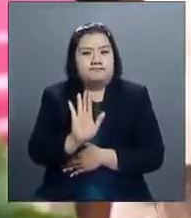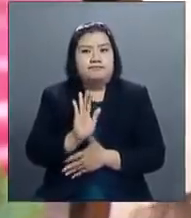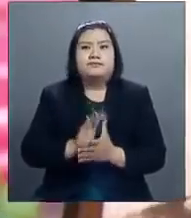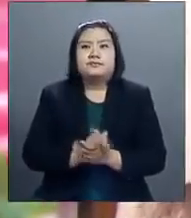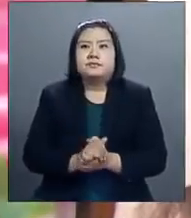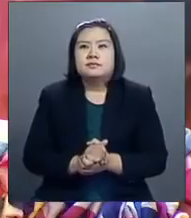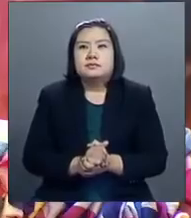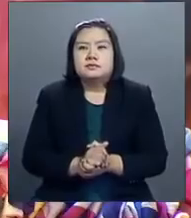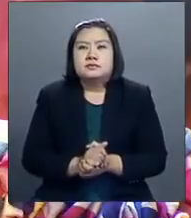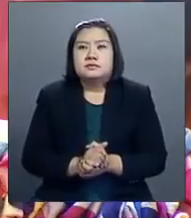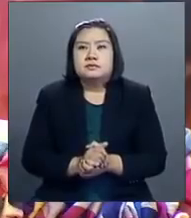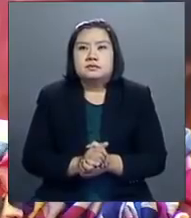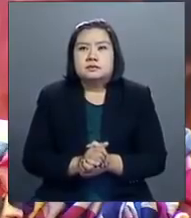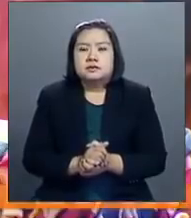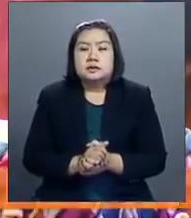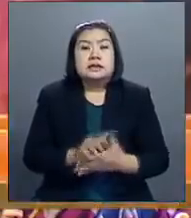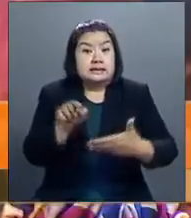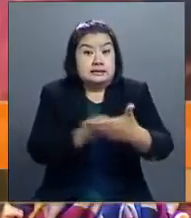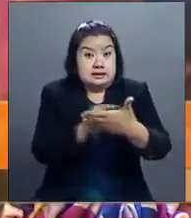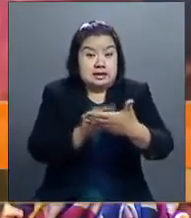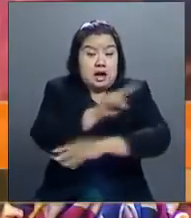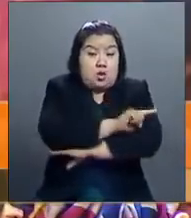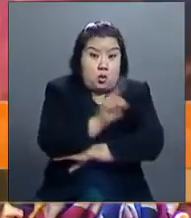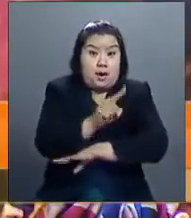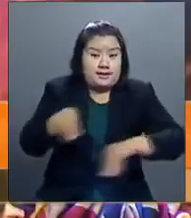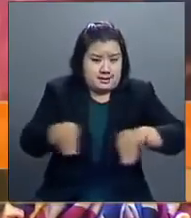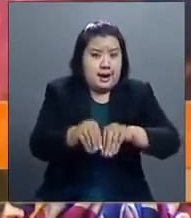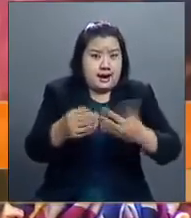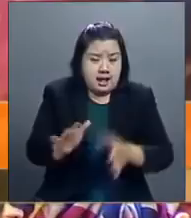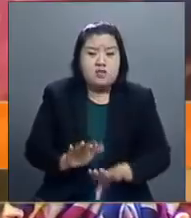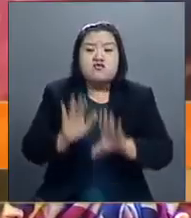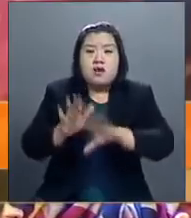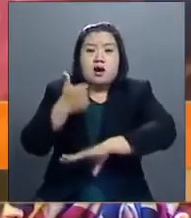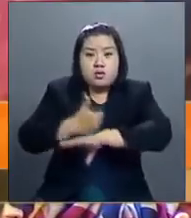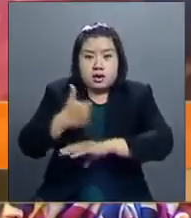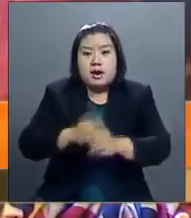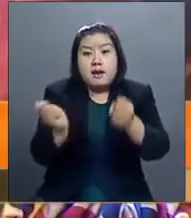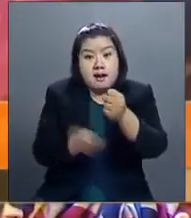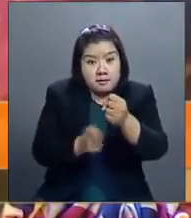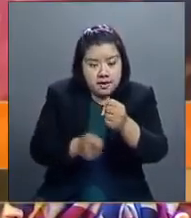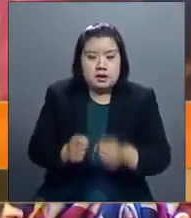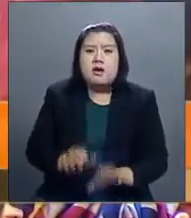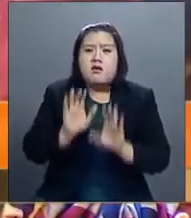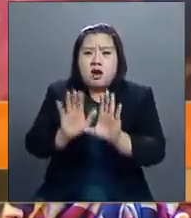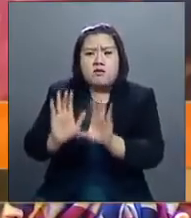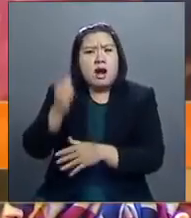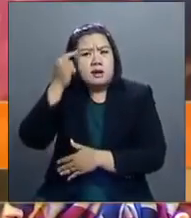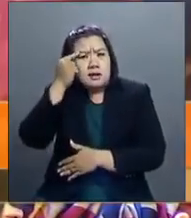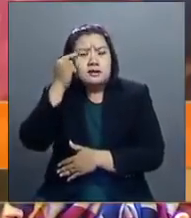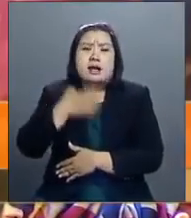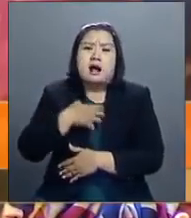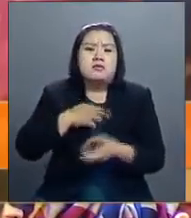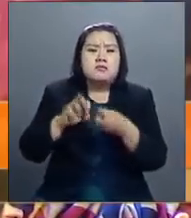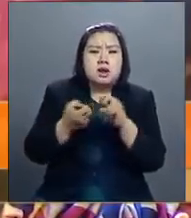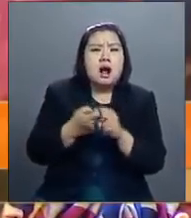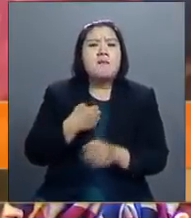การเลือกตั้งก็จะมาถึงในเร็ววันนี้ก็ฝากท้องถิ่นกำนันผู้ใหญ่บ้านช่วยกันระวังอย่าให้มันเกิดความวุ่นวายอีกเลยมันก็กลายกลับ